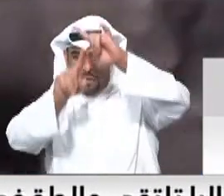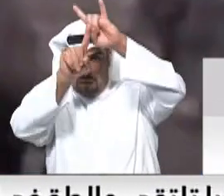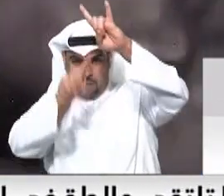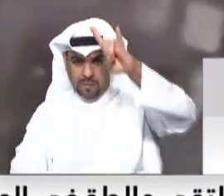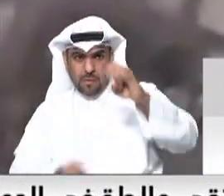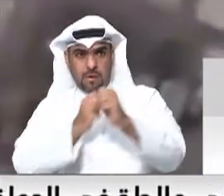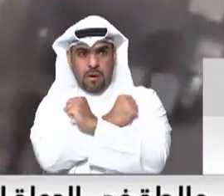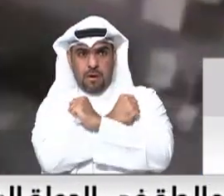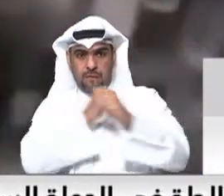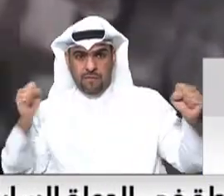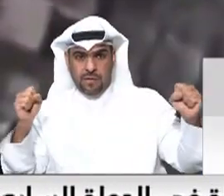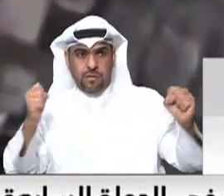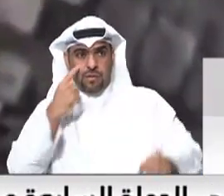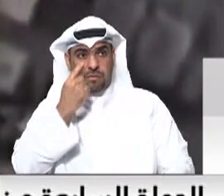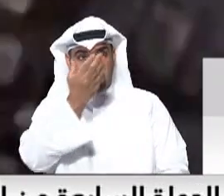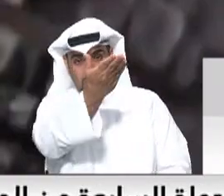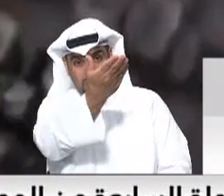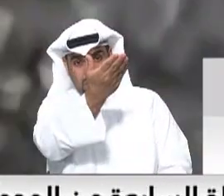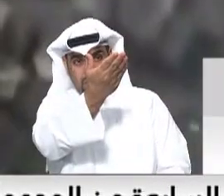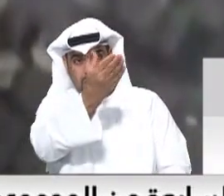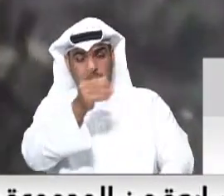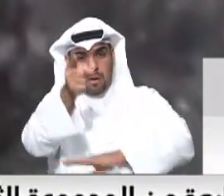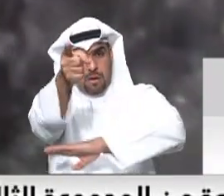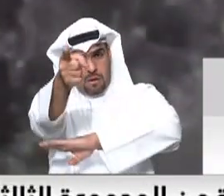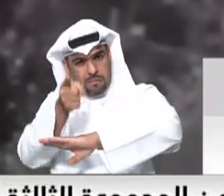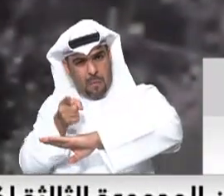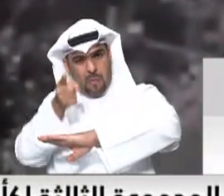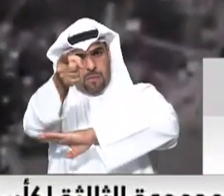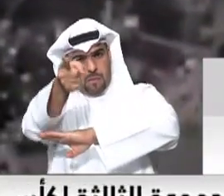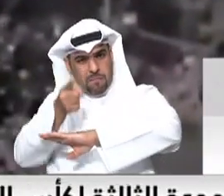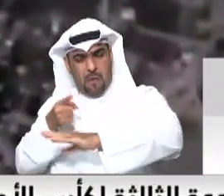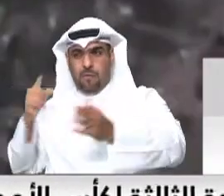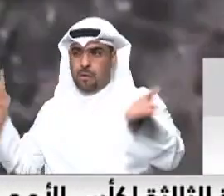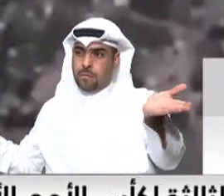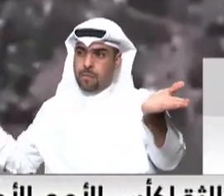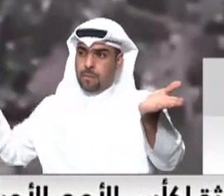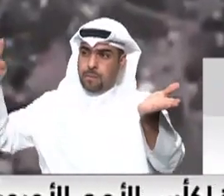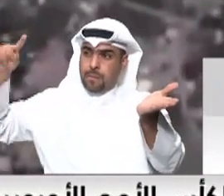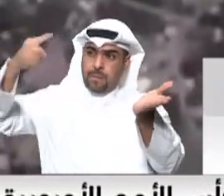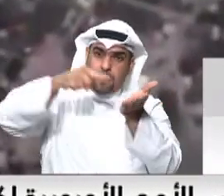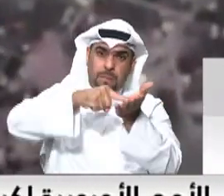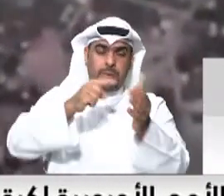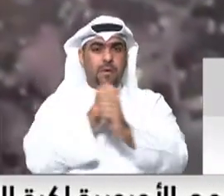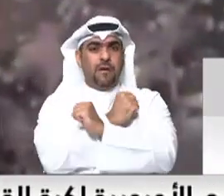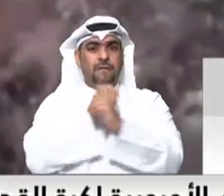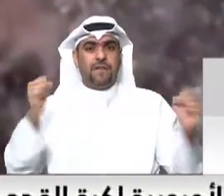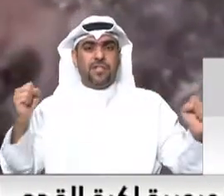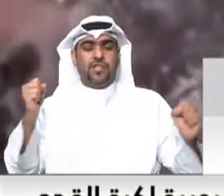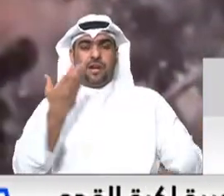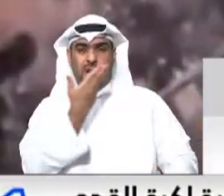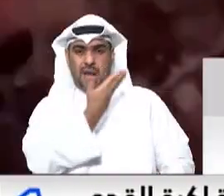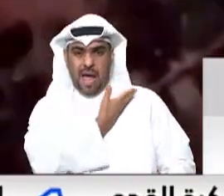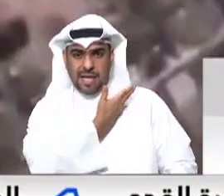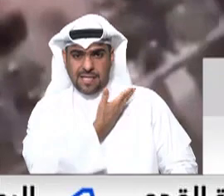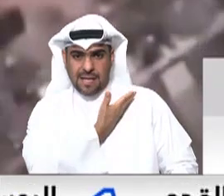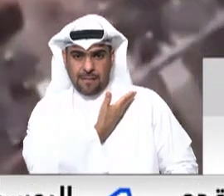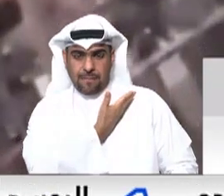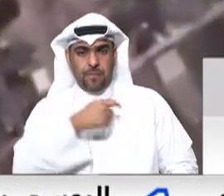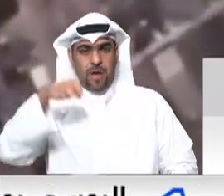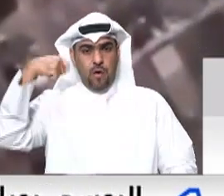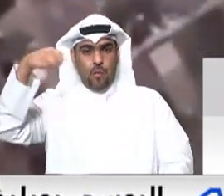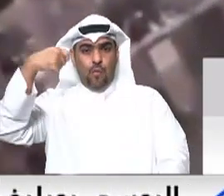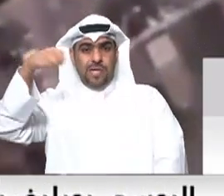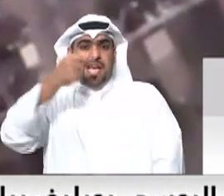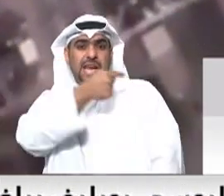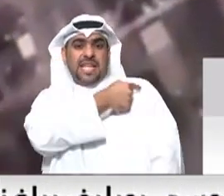هائلة ومدمرة، بينما أعلنت وزارة الصحة في القطاع ارتفاع عدد الشهداء جراء العدوان الإسرائيلي إلى أكثر